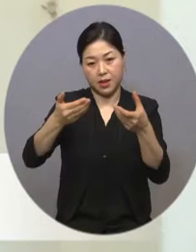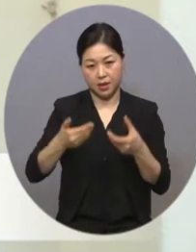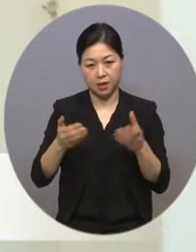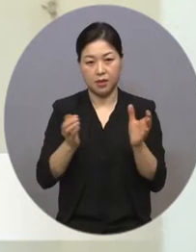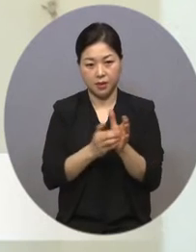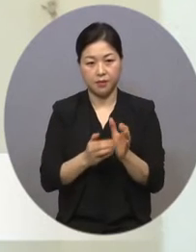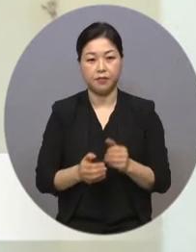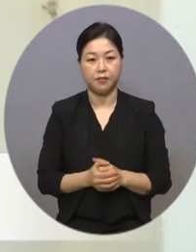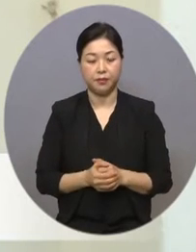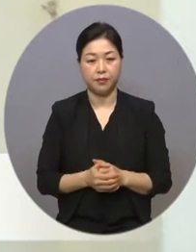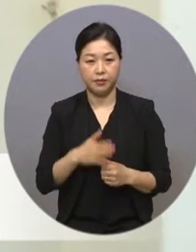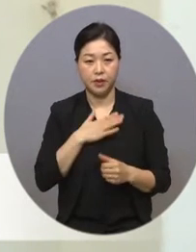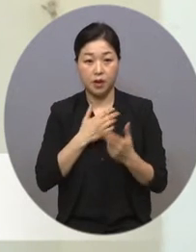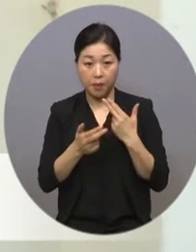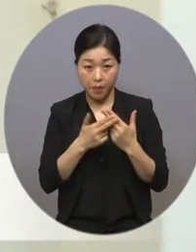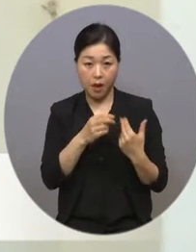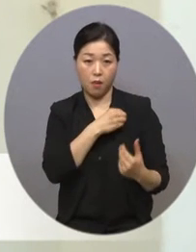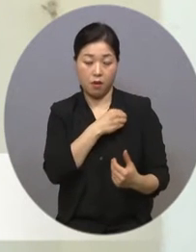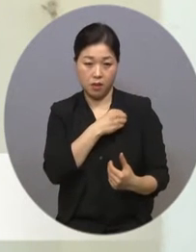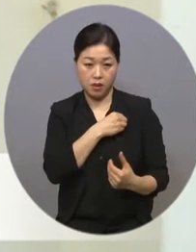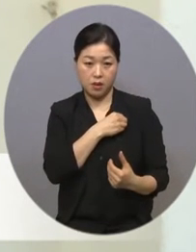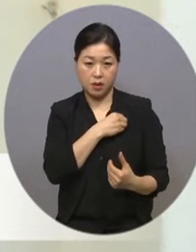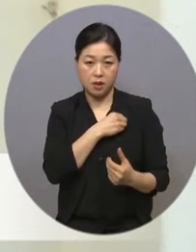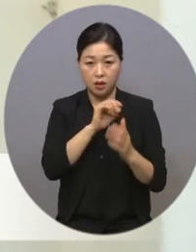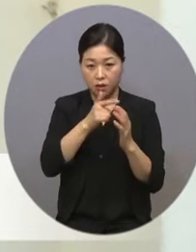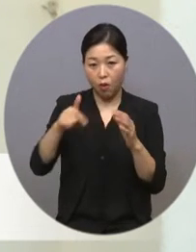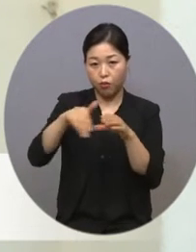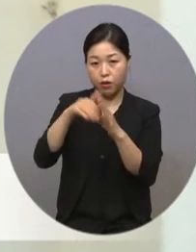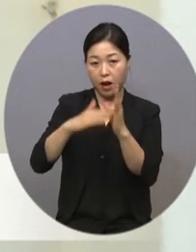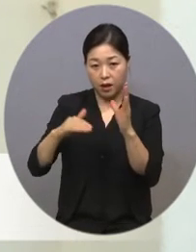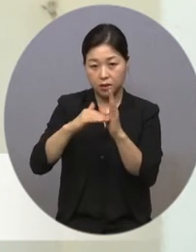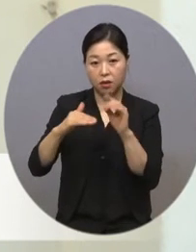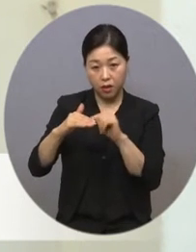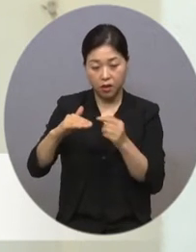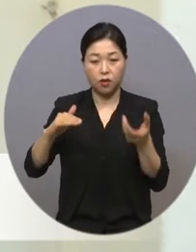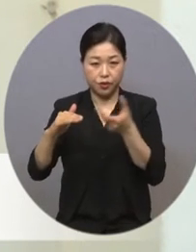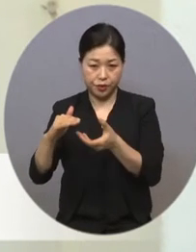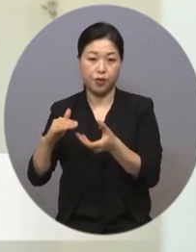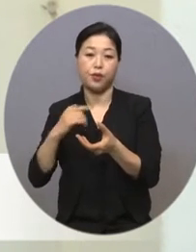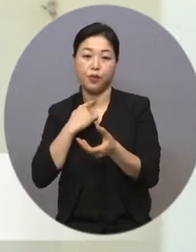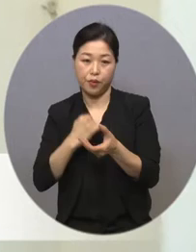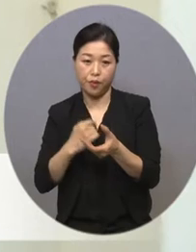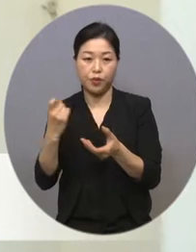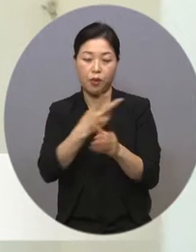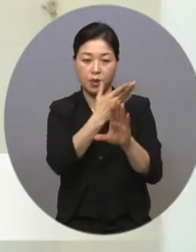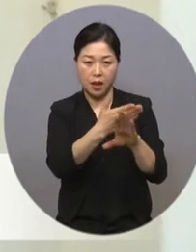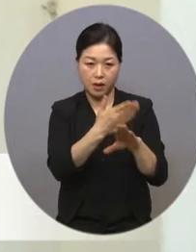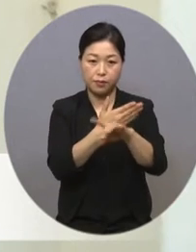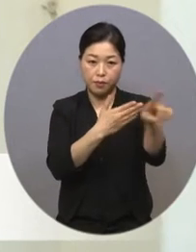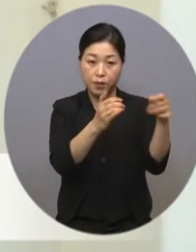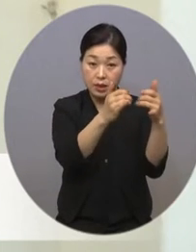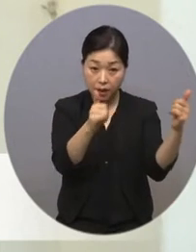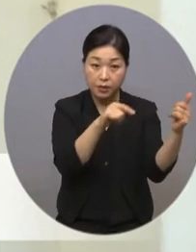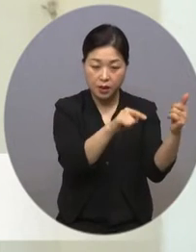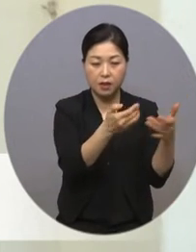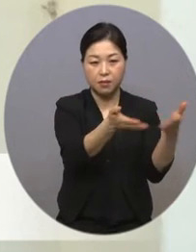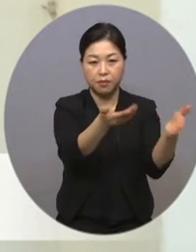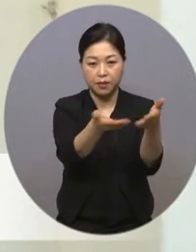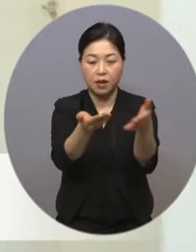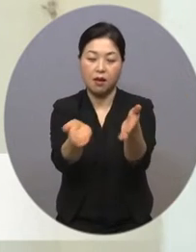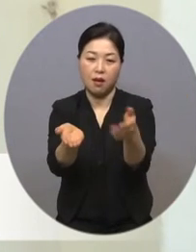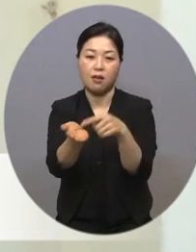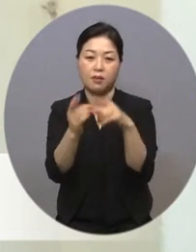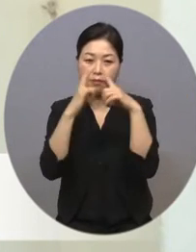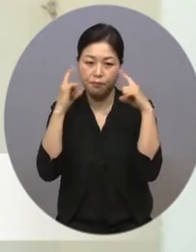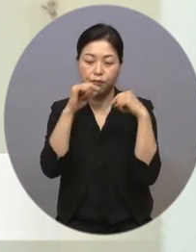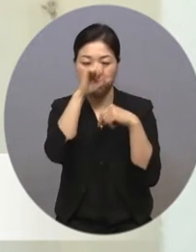받았어요. 저희 협회 회원 다문화 가정한테 드리기도 하고 다른 분들도 같이 나눠서